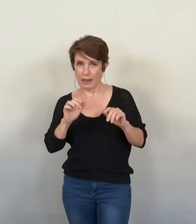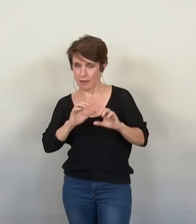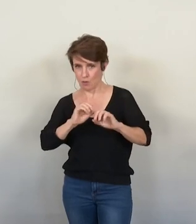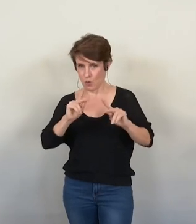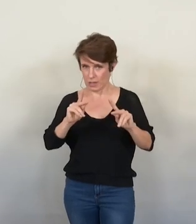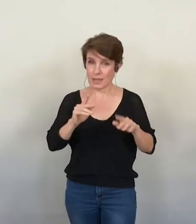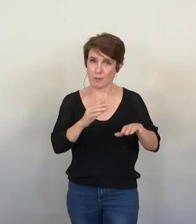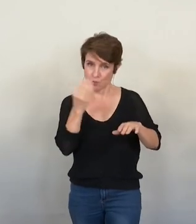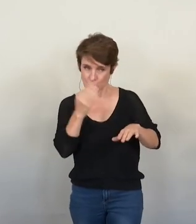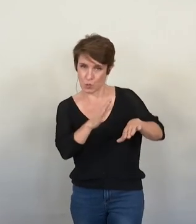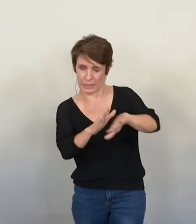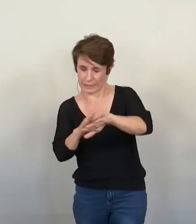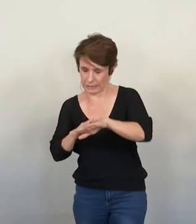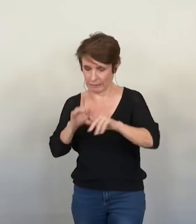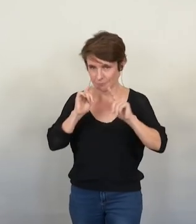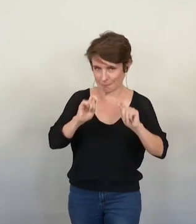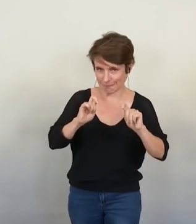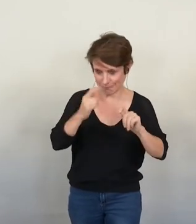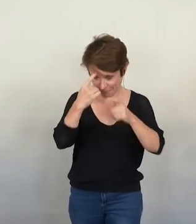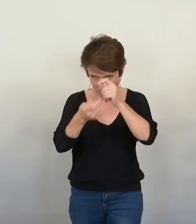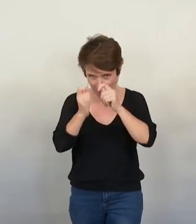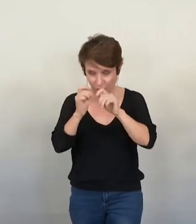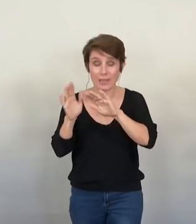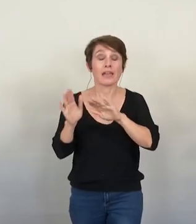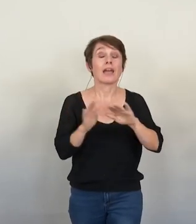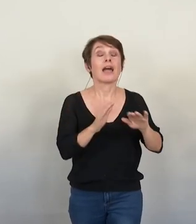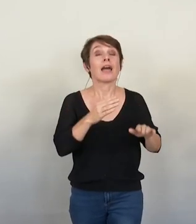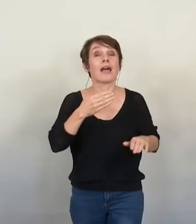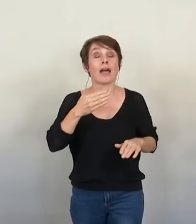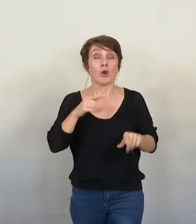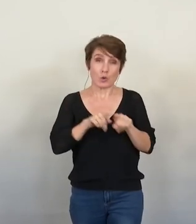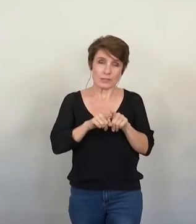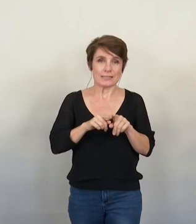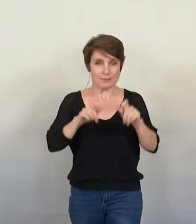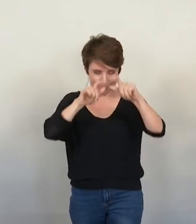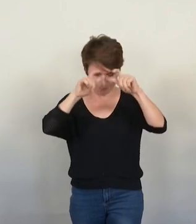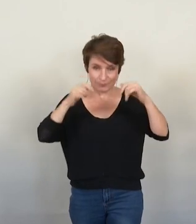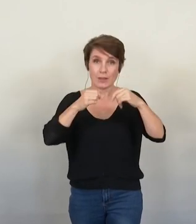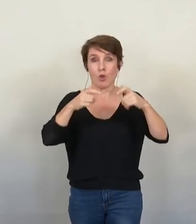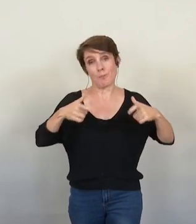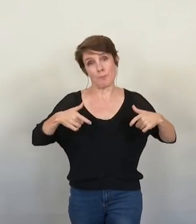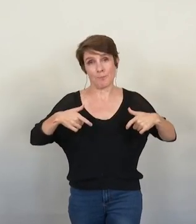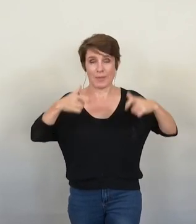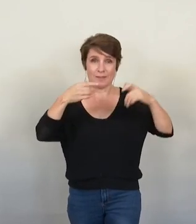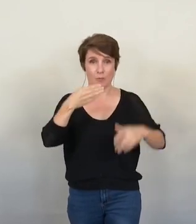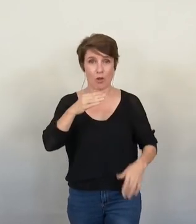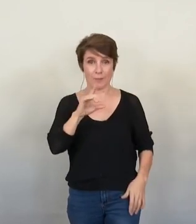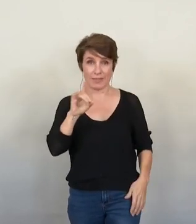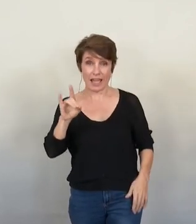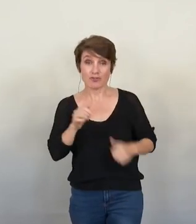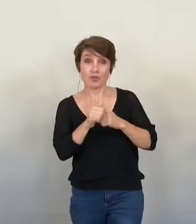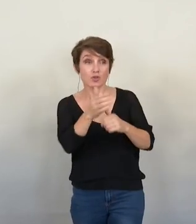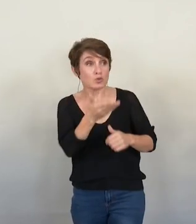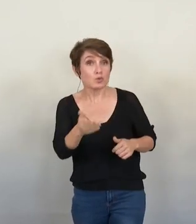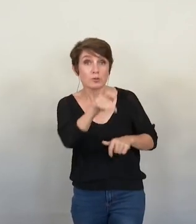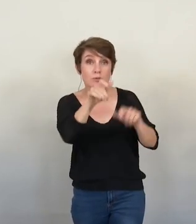une réactualisation il faut bien avoir en tête que le propre d'une MDH c'est justement de répondre aux besoins aux demandes des habitants à